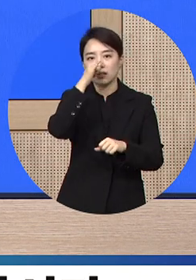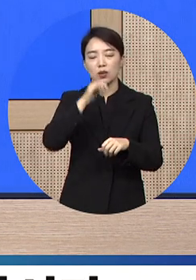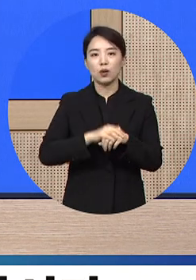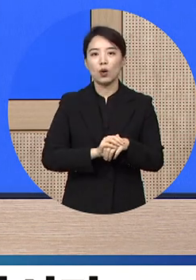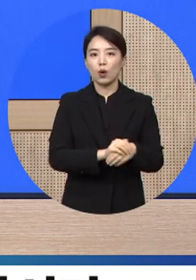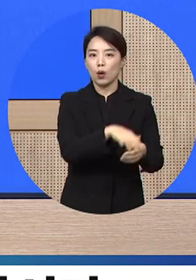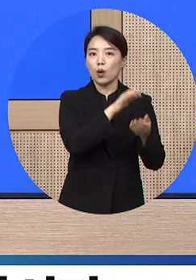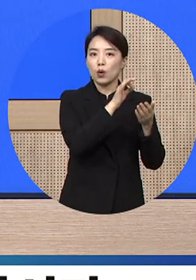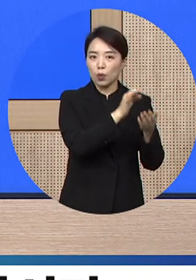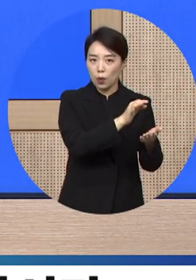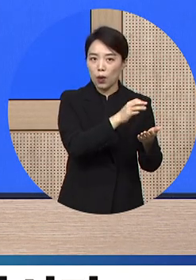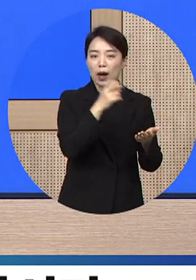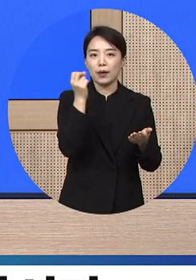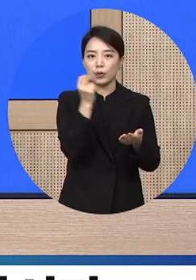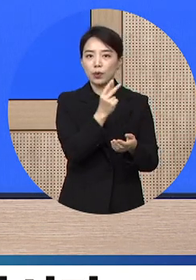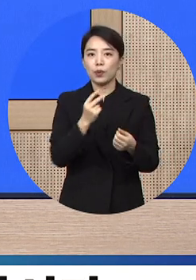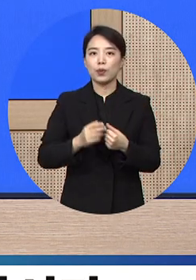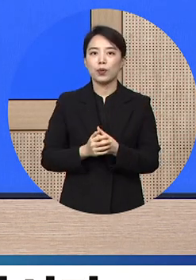통화와 또